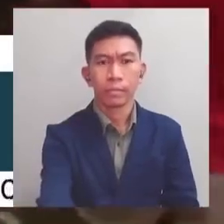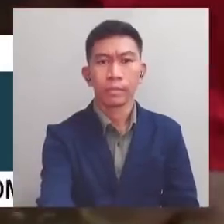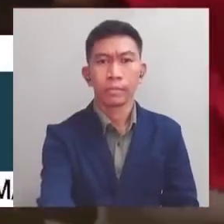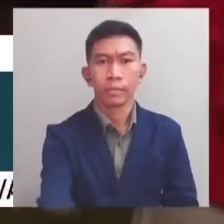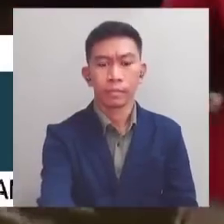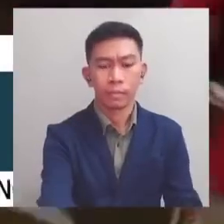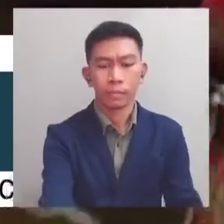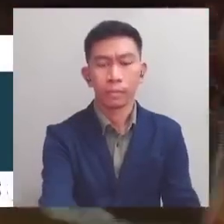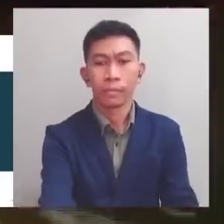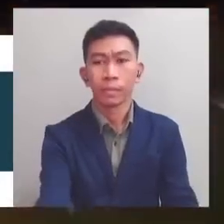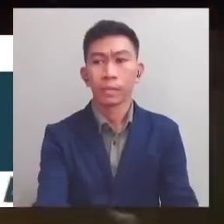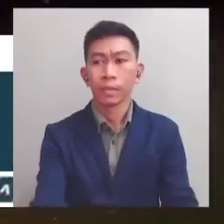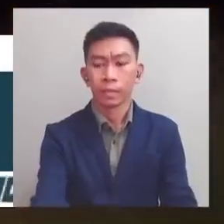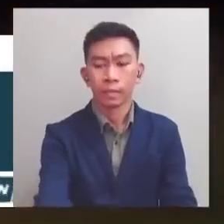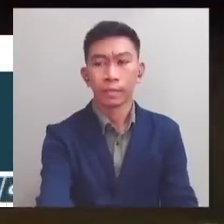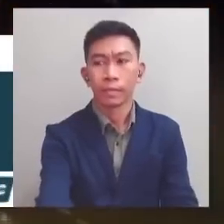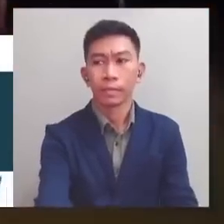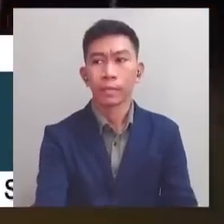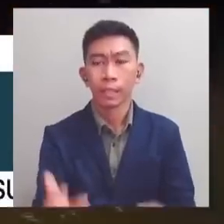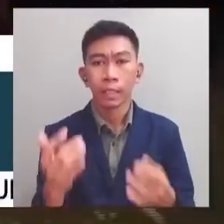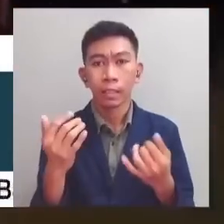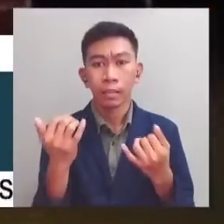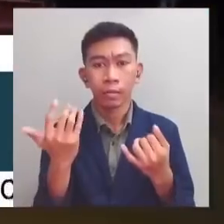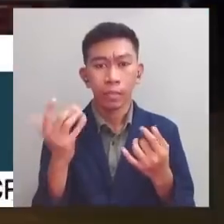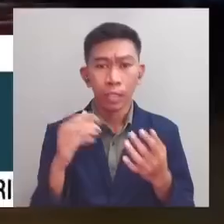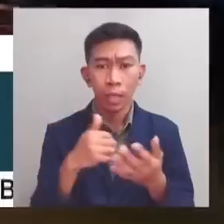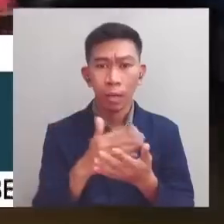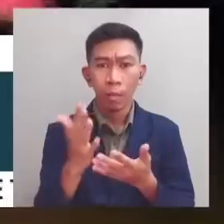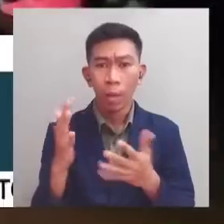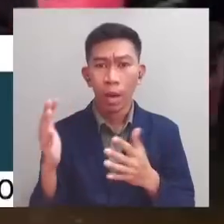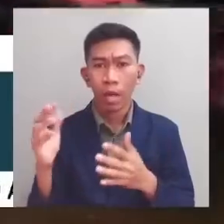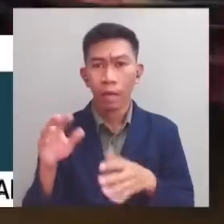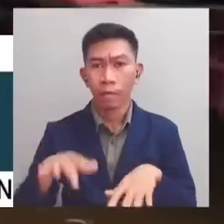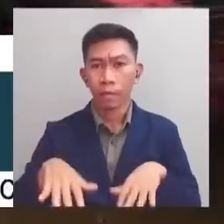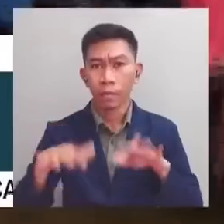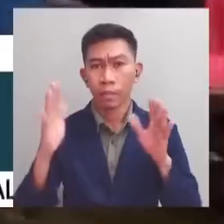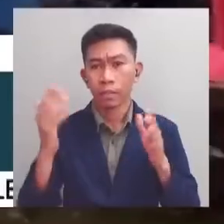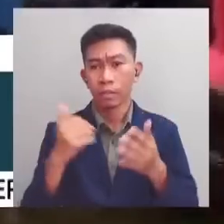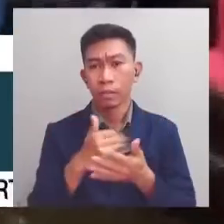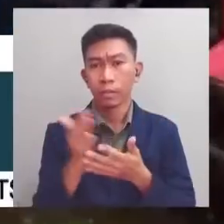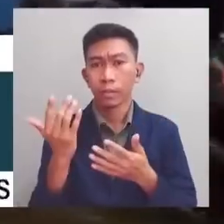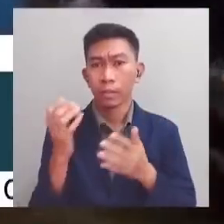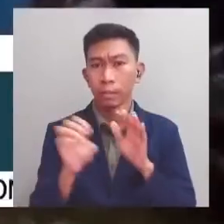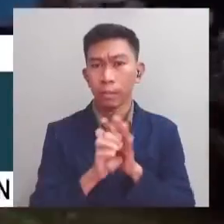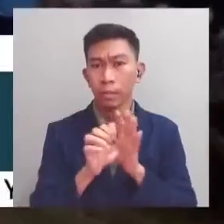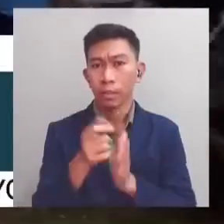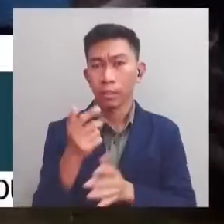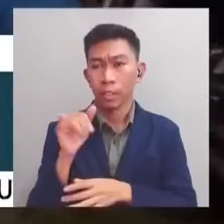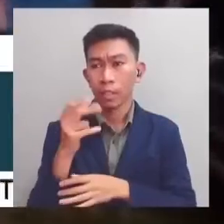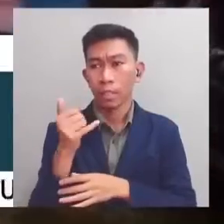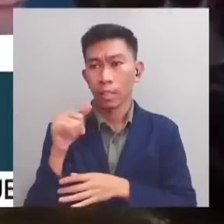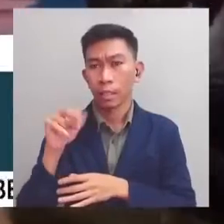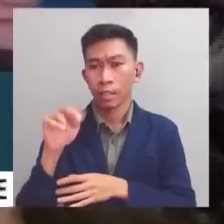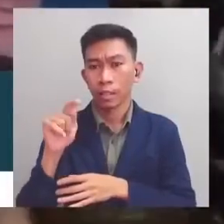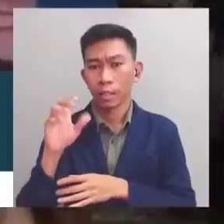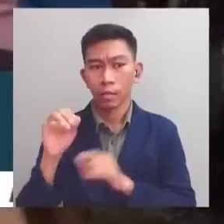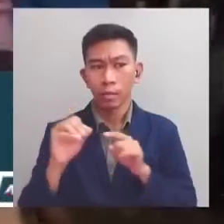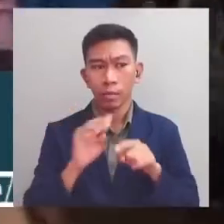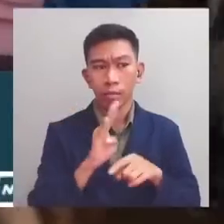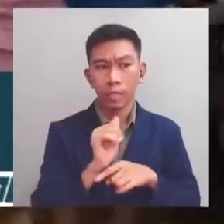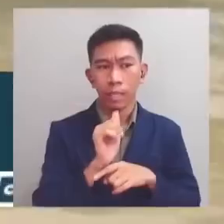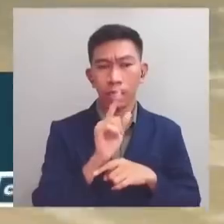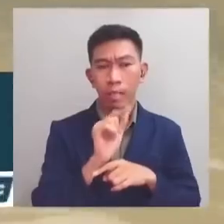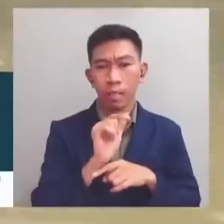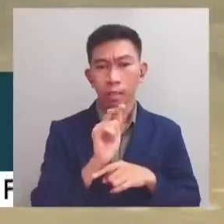kaya ho, like sa Giginto and Balagtas na ngayon and Bukawe na, and Plaridel,